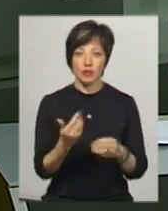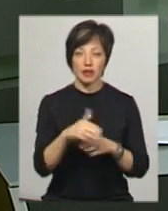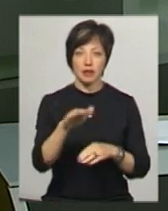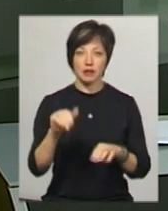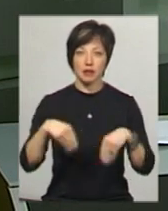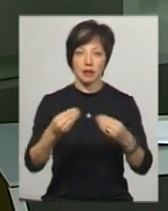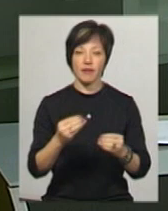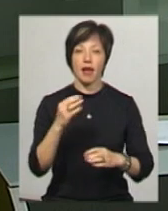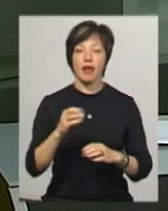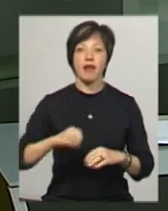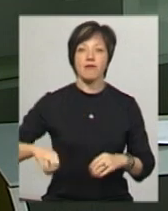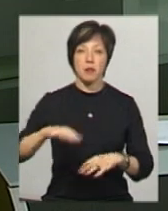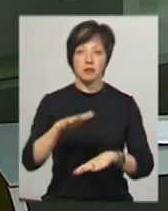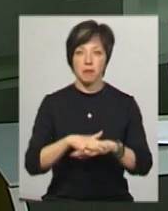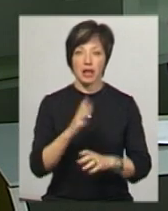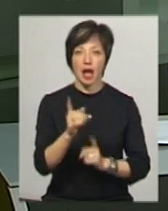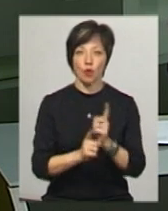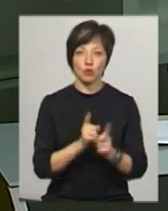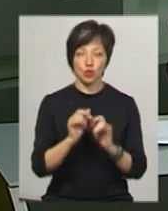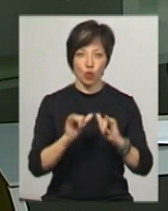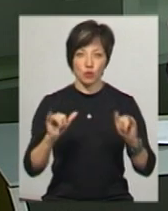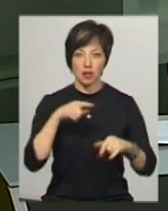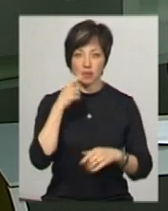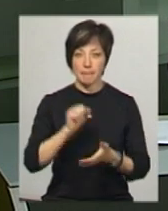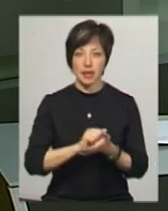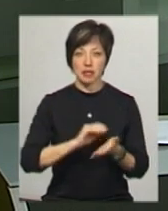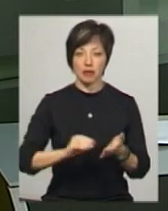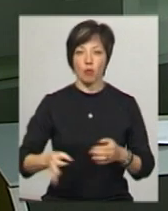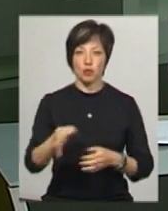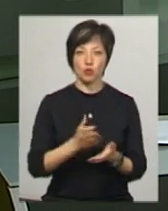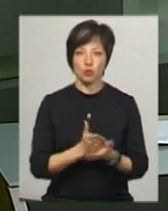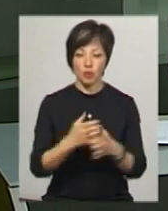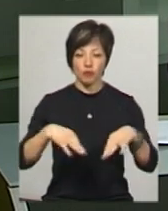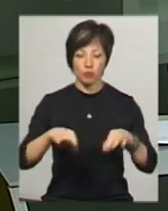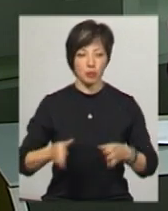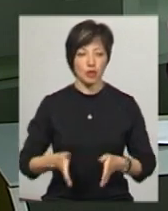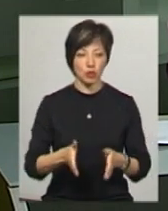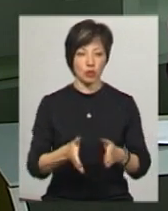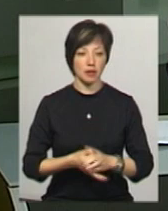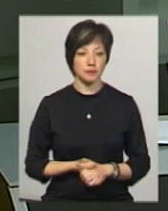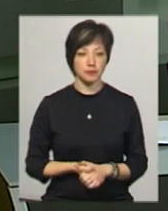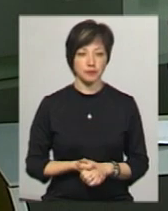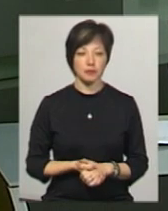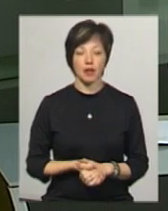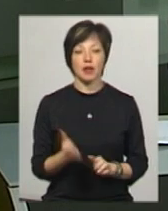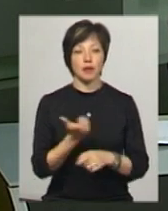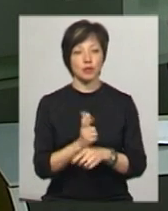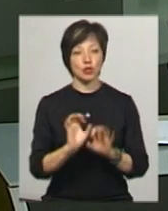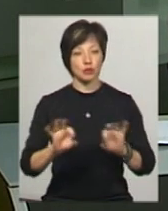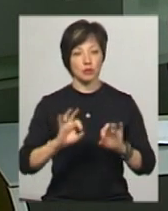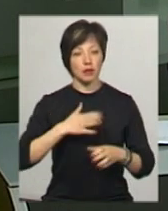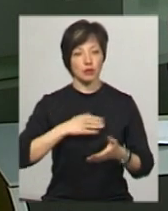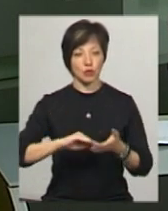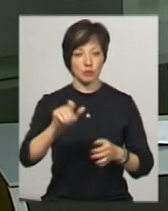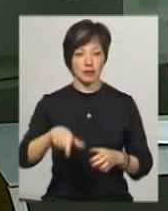надав Європейський банк реконструкції та розвитку, каже прес-секретар обласної служби автомобільних доріг Наталя Колодій. Більше розповідає